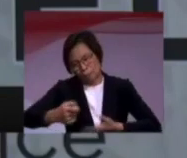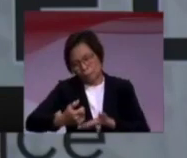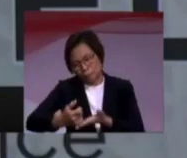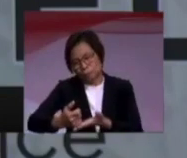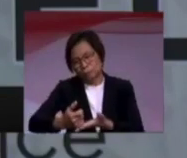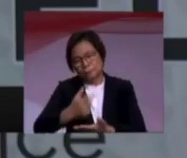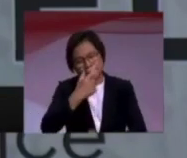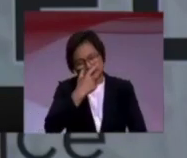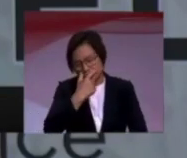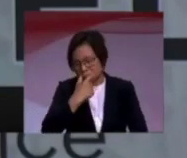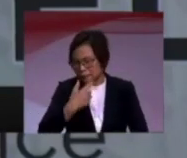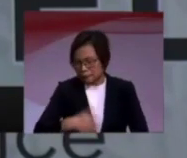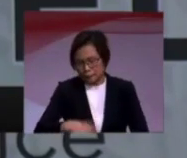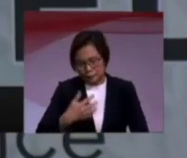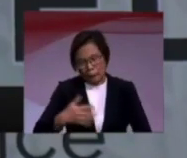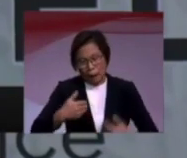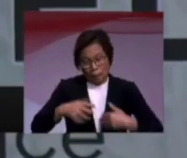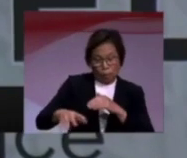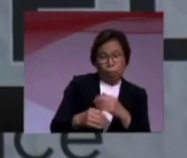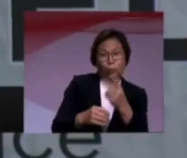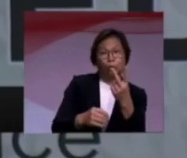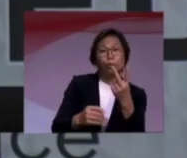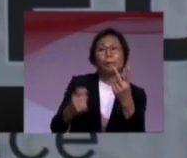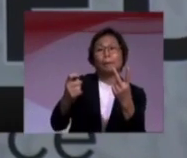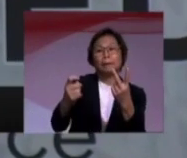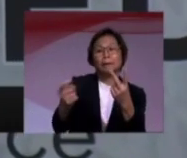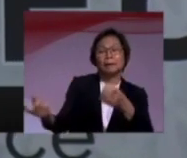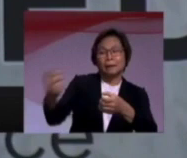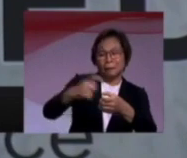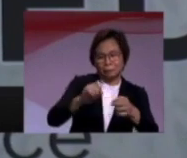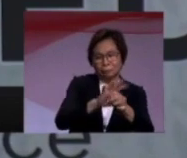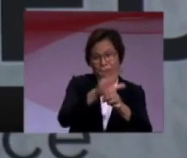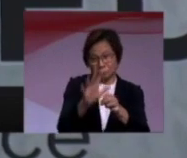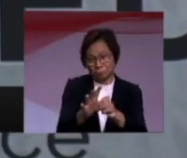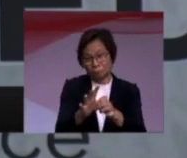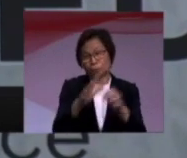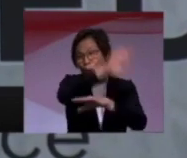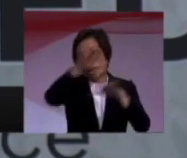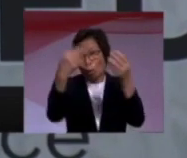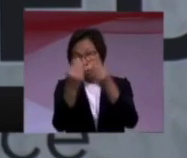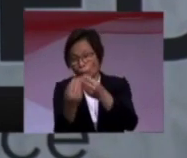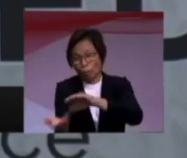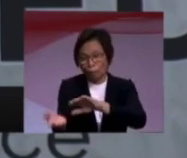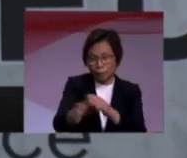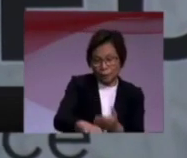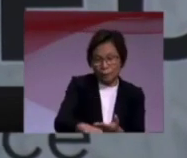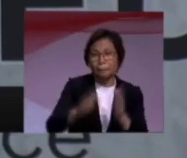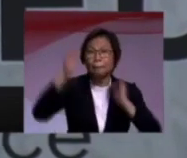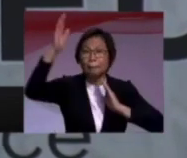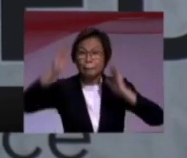Duka cita dimaklumkan terdapat pertambahan 2 kes kematian berkaitan dengan COVID-19 menjadikan jumlah kumulatif kes